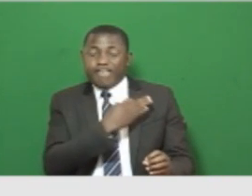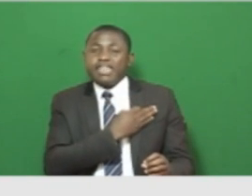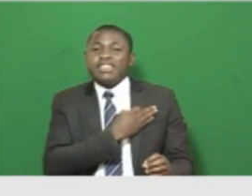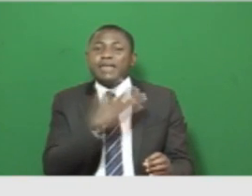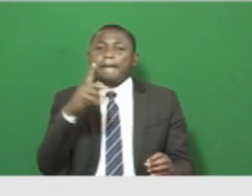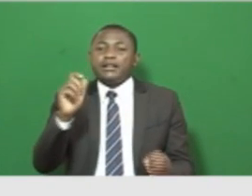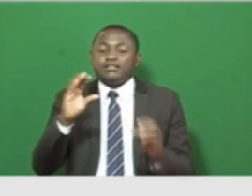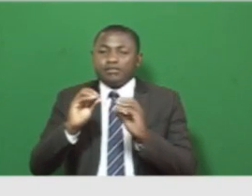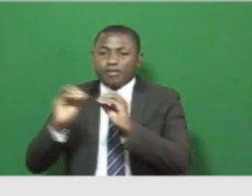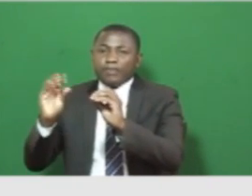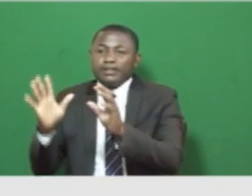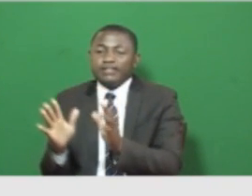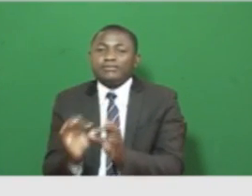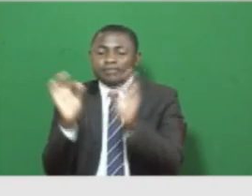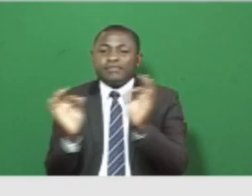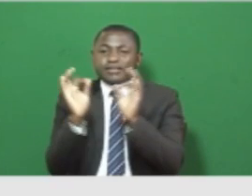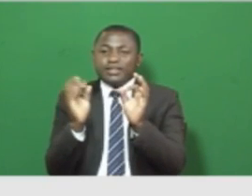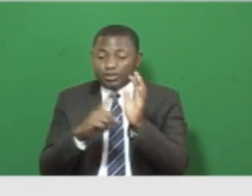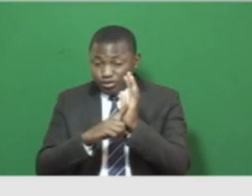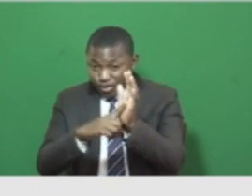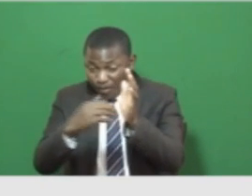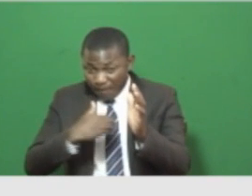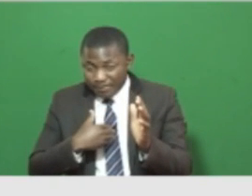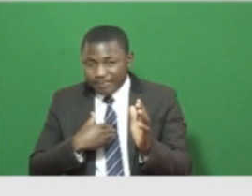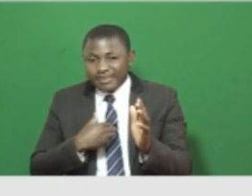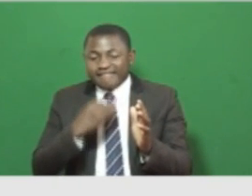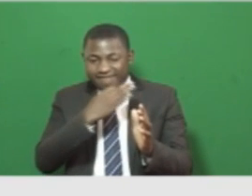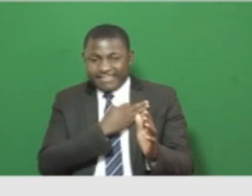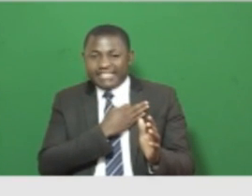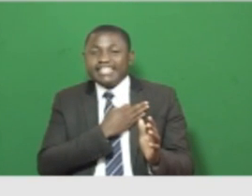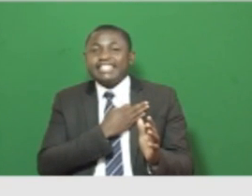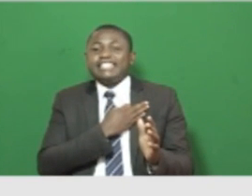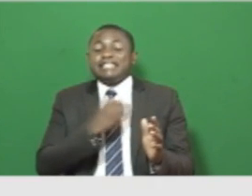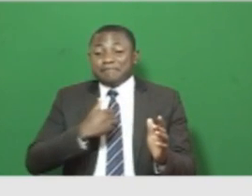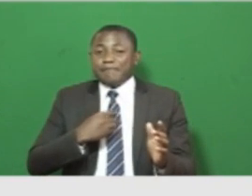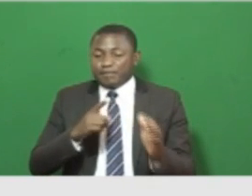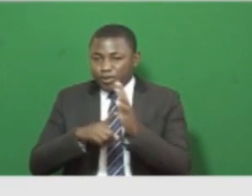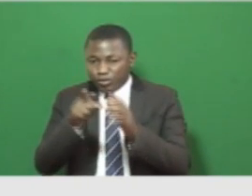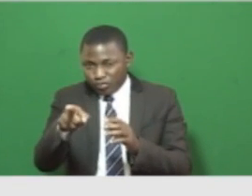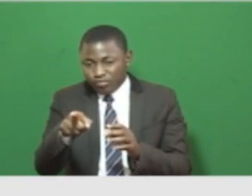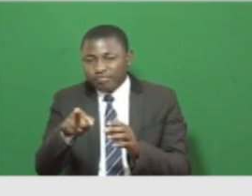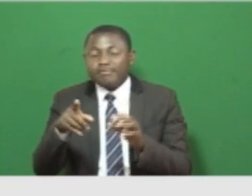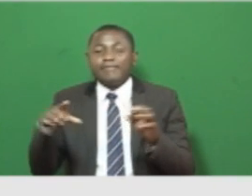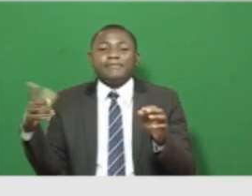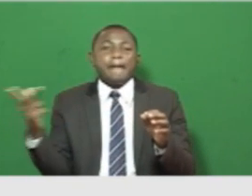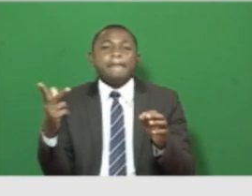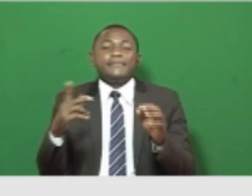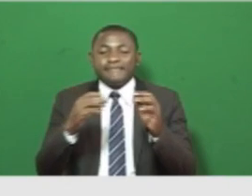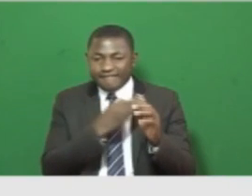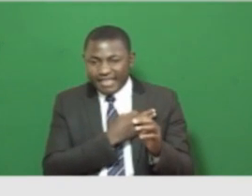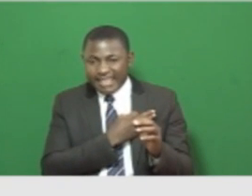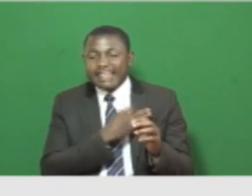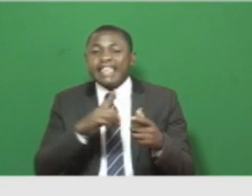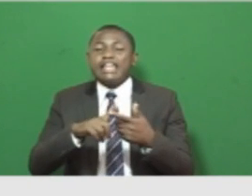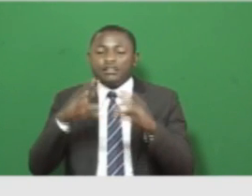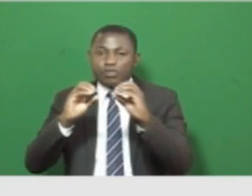ndine mabasa. Ndiratidze kutenda kwako kusina mabasa. Neni ndigokuradza mabasa angu. Ndoko kuratidza